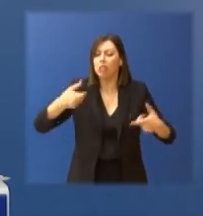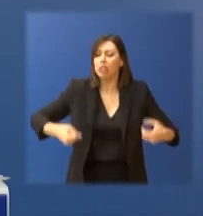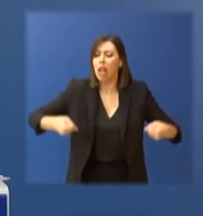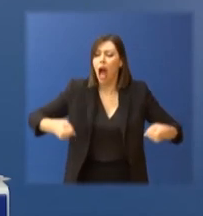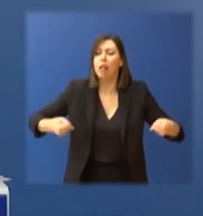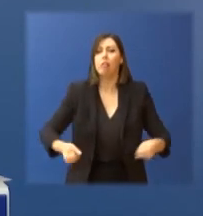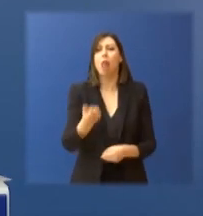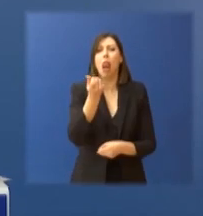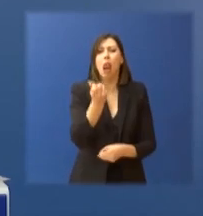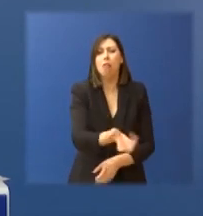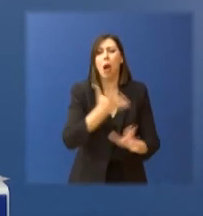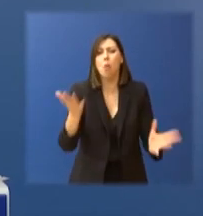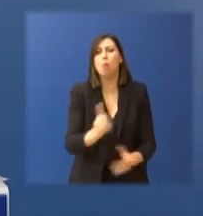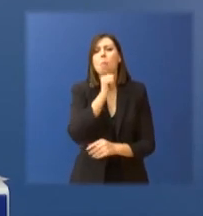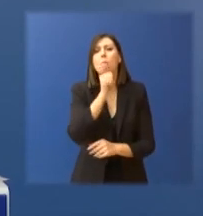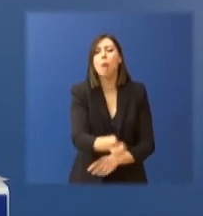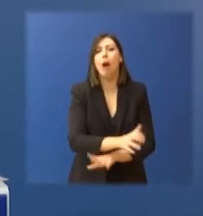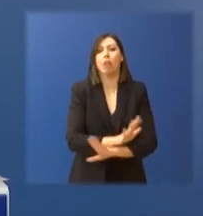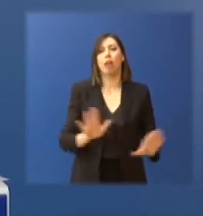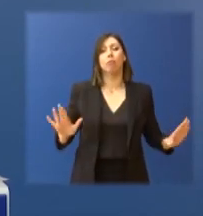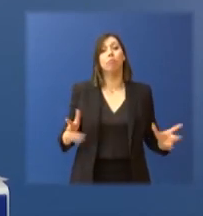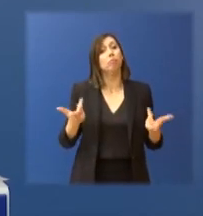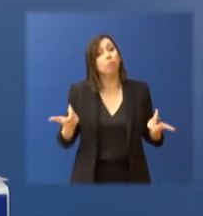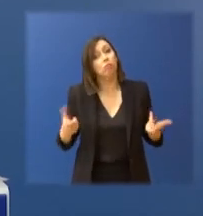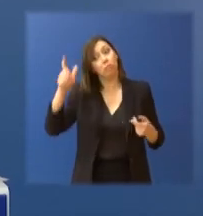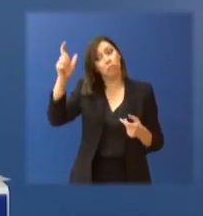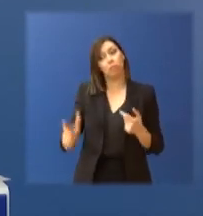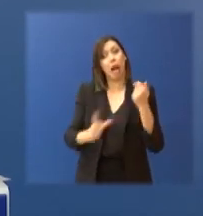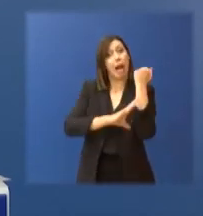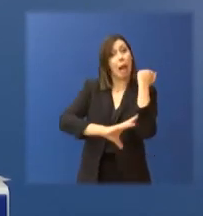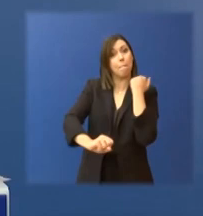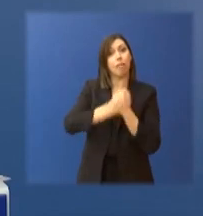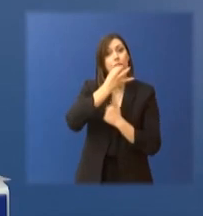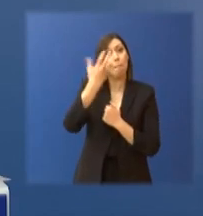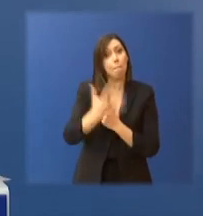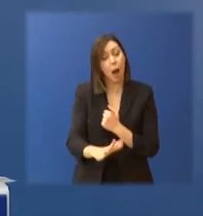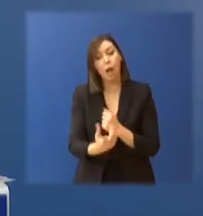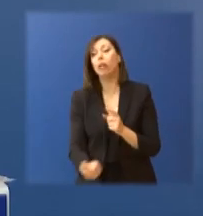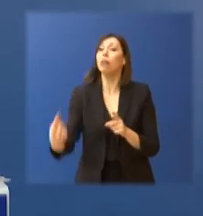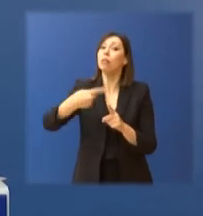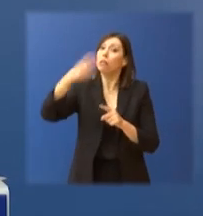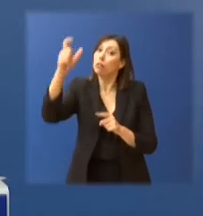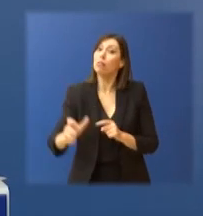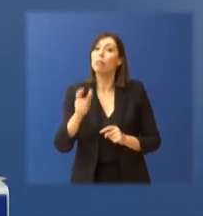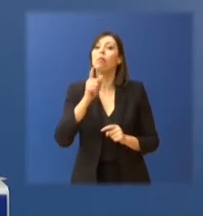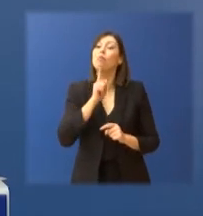δεν είναι η μόνη. Επιβεβαιώνει και συμπληρώνει όσα ο ίδιος ο κύριος Καλογρίτσας είχε κατά καιρούς καταλογίζει στην